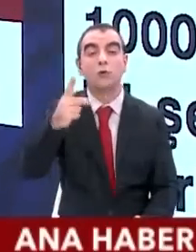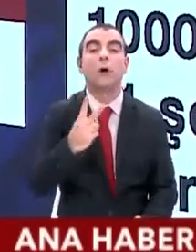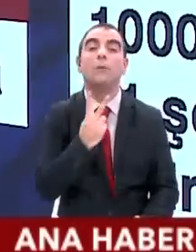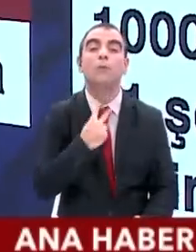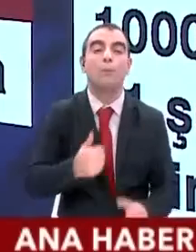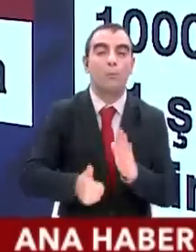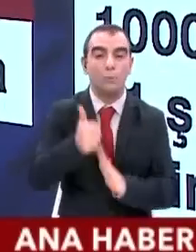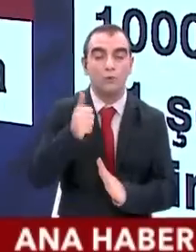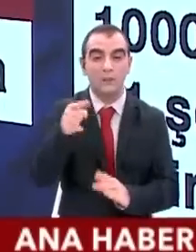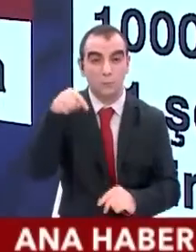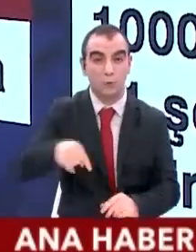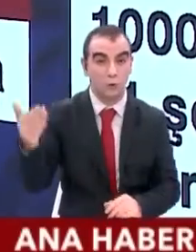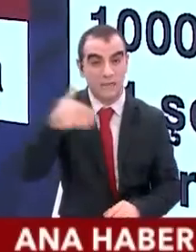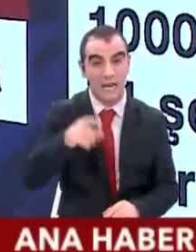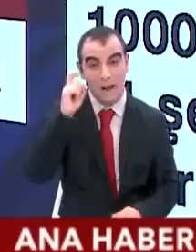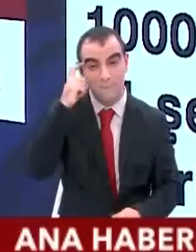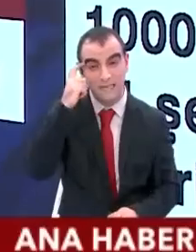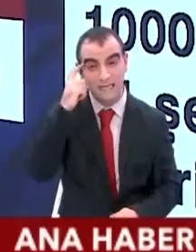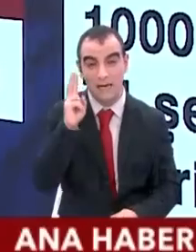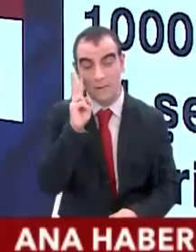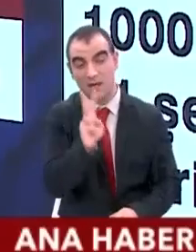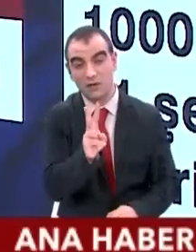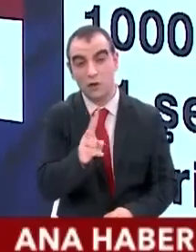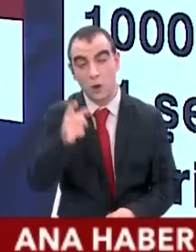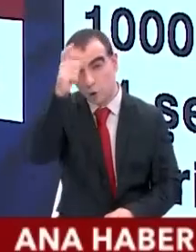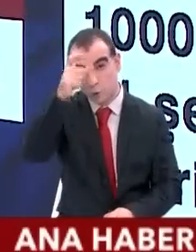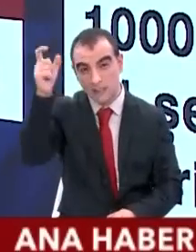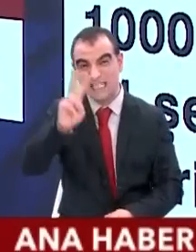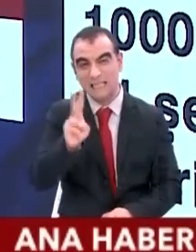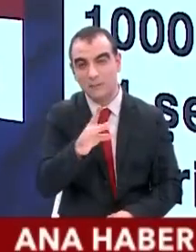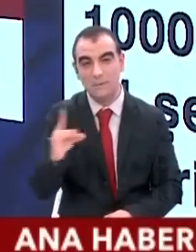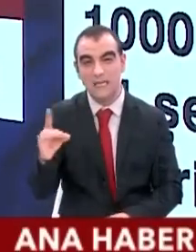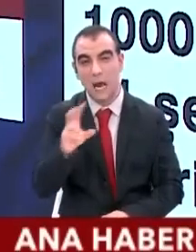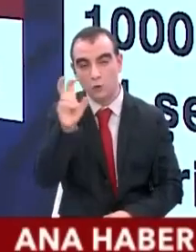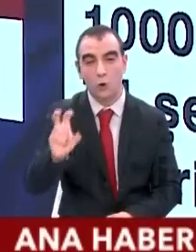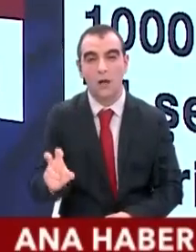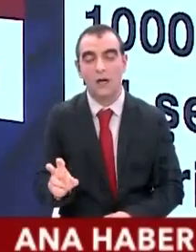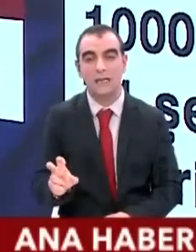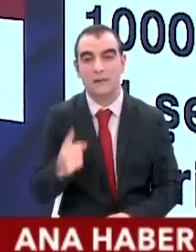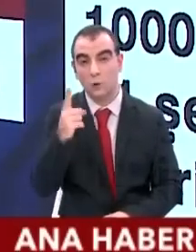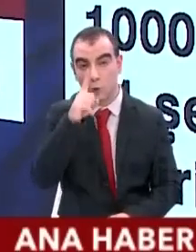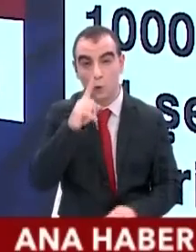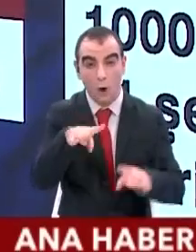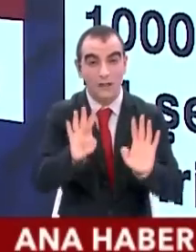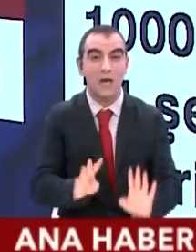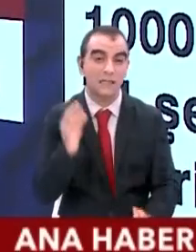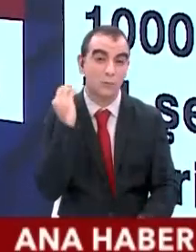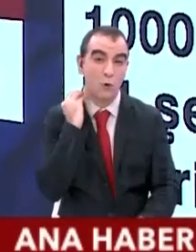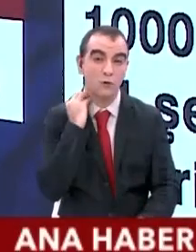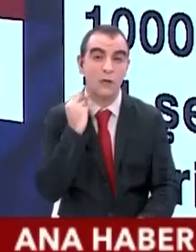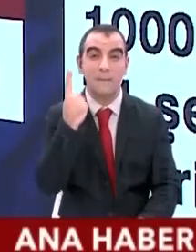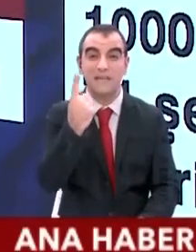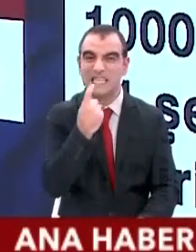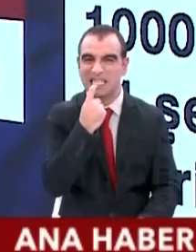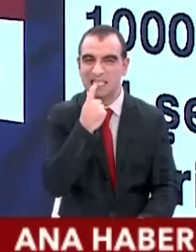ardından bu gün gelen bilgilere göre Türkiye'nin Rusya'ya 20 milyar dolarlık doğalgaz borcunun bir